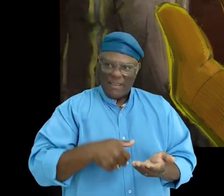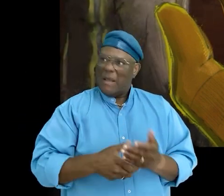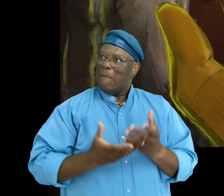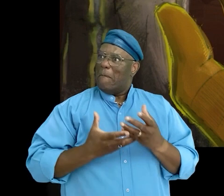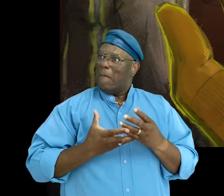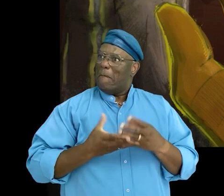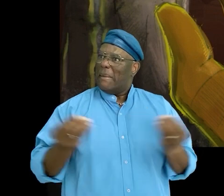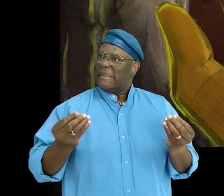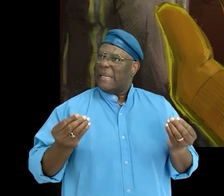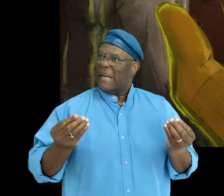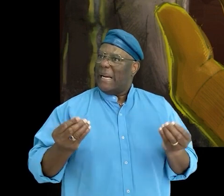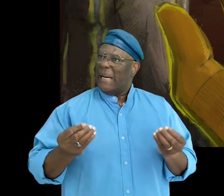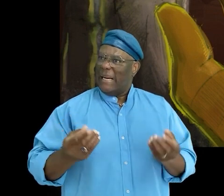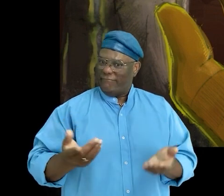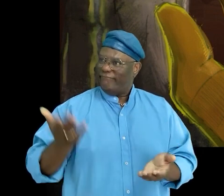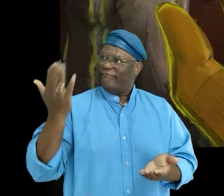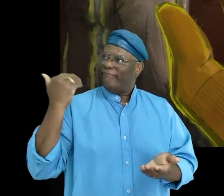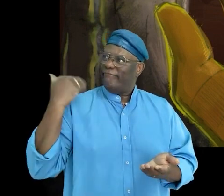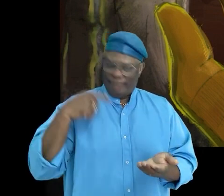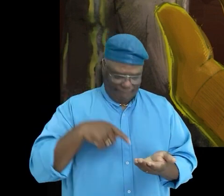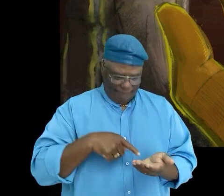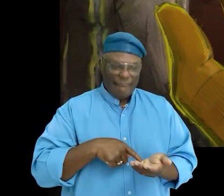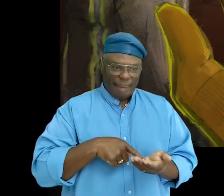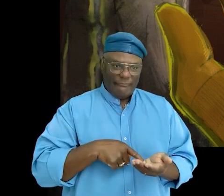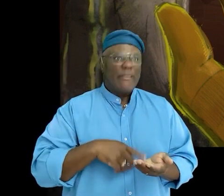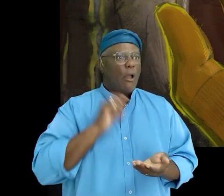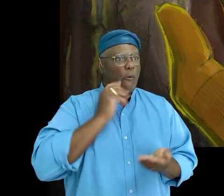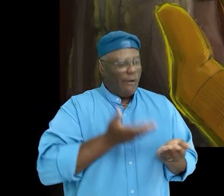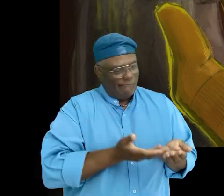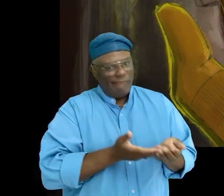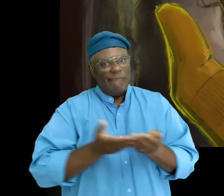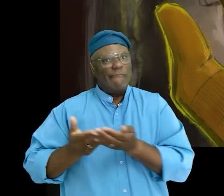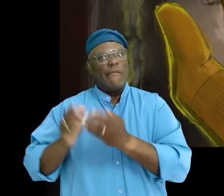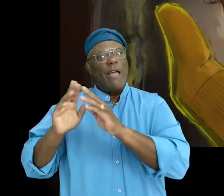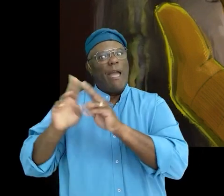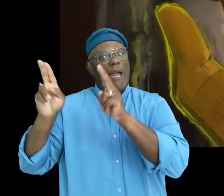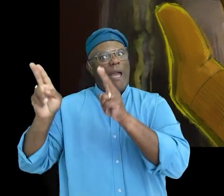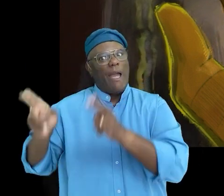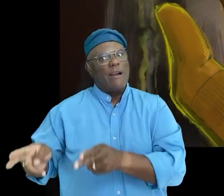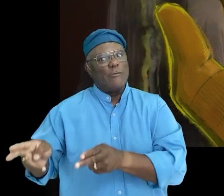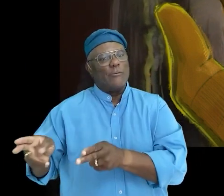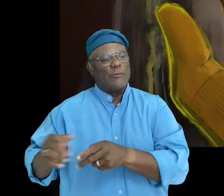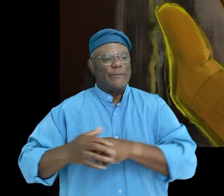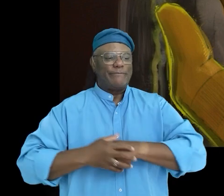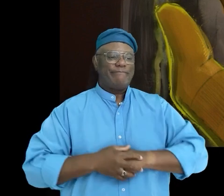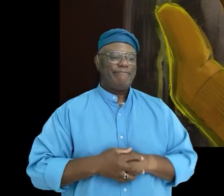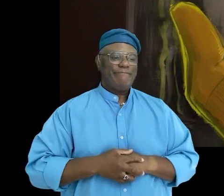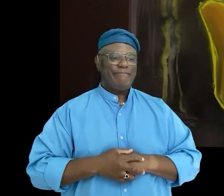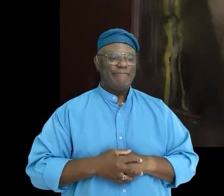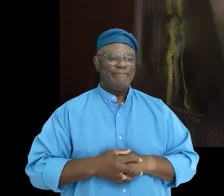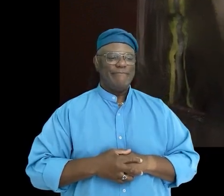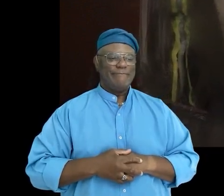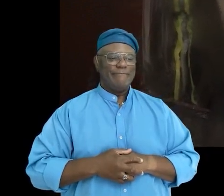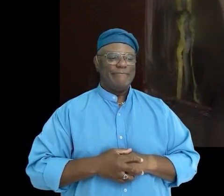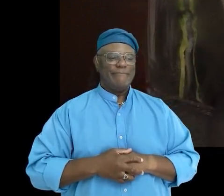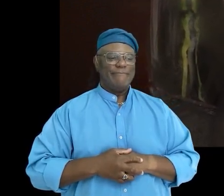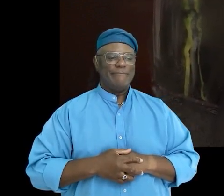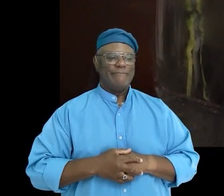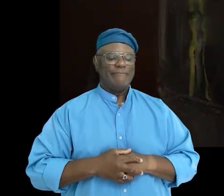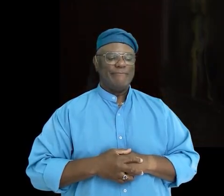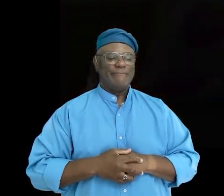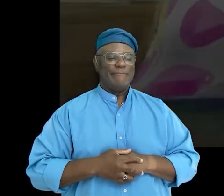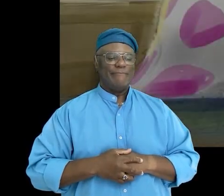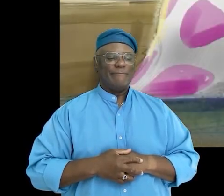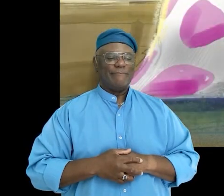ffeindio. Mae'n rhaid mai dyma'r crwban sydd wedi mynd ar goll. Fe addan nhw I lawr i'r tŷ.